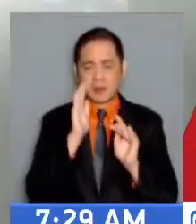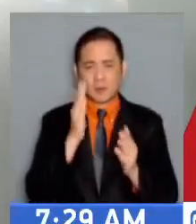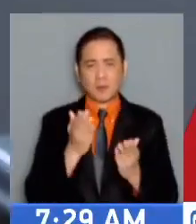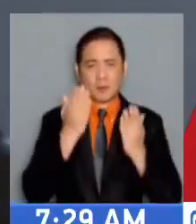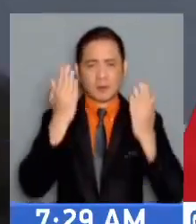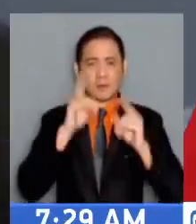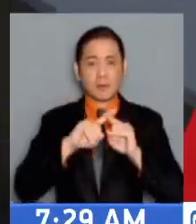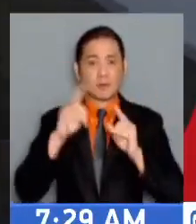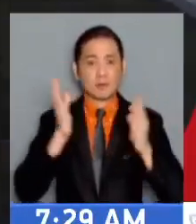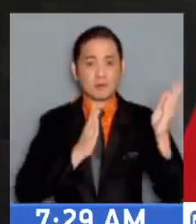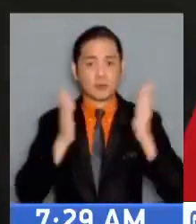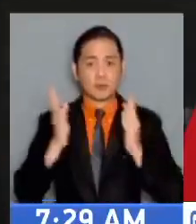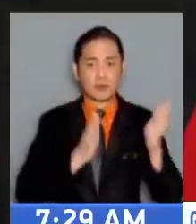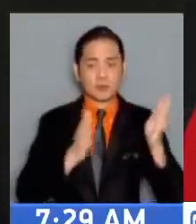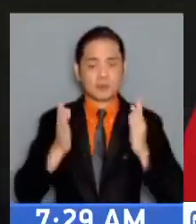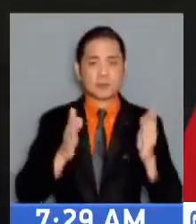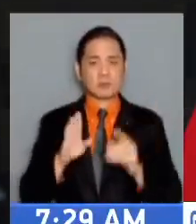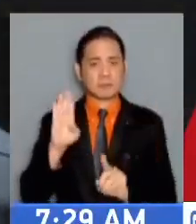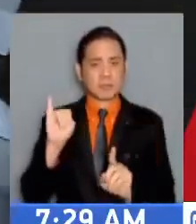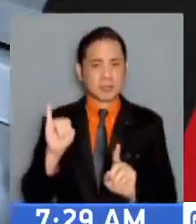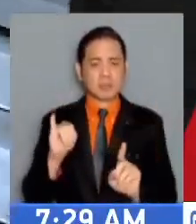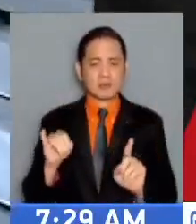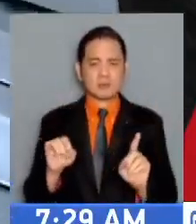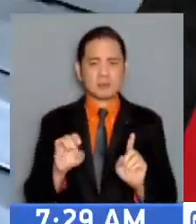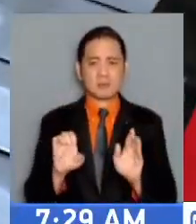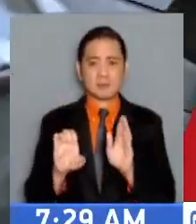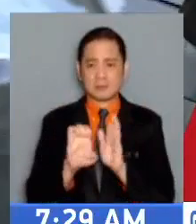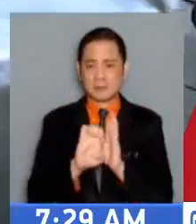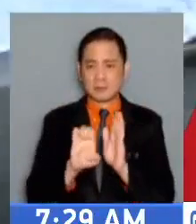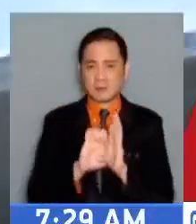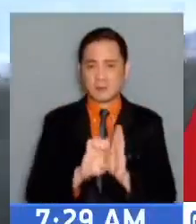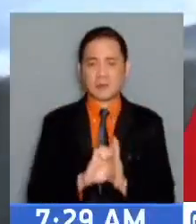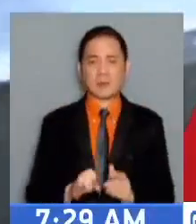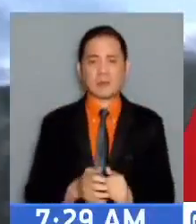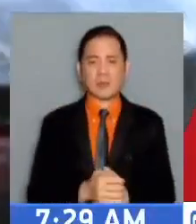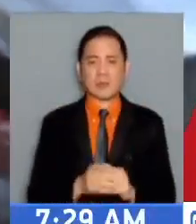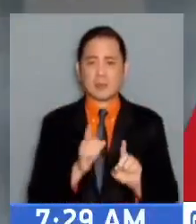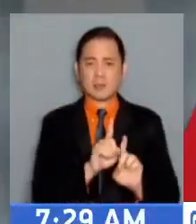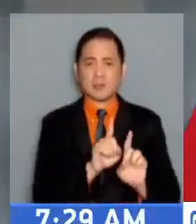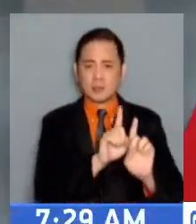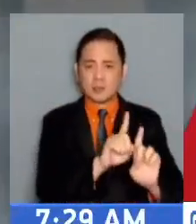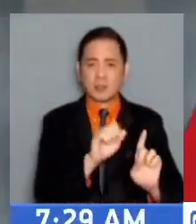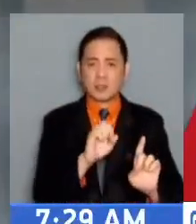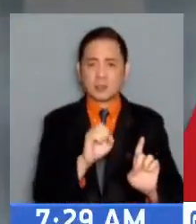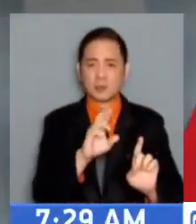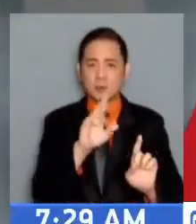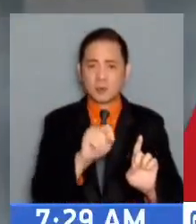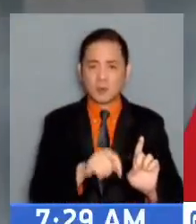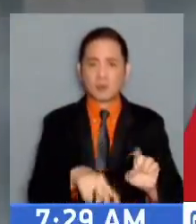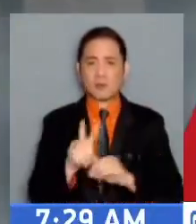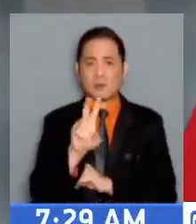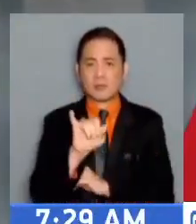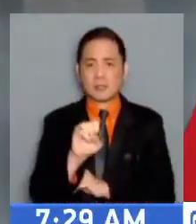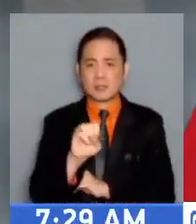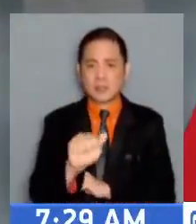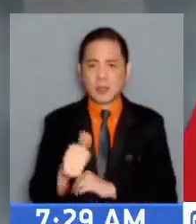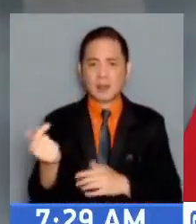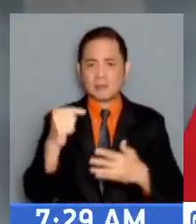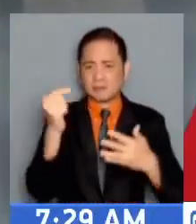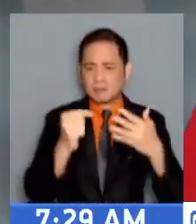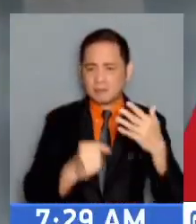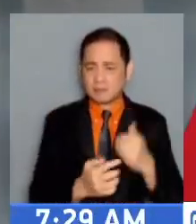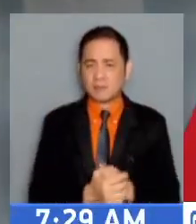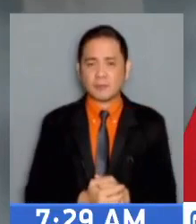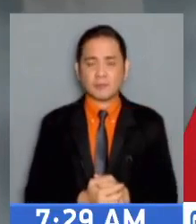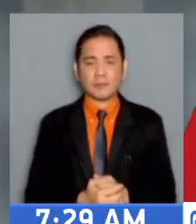including these illegal ones. Kasama po yung mga escorting, yung mga kung ano-ano po, for a fee, and then malalaman po